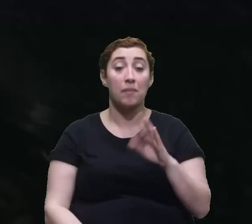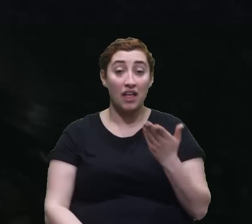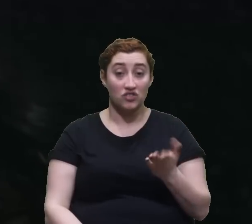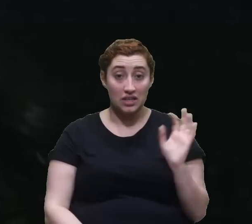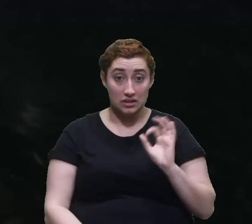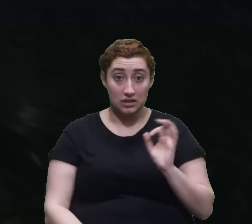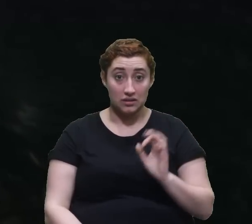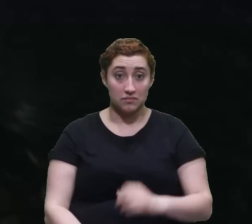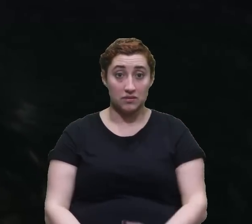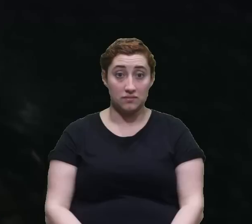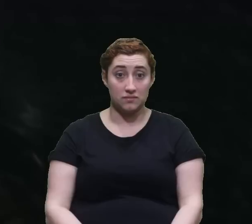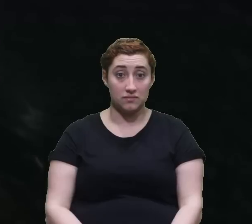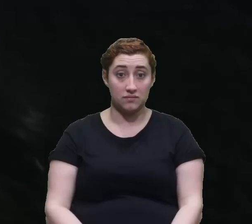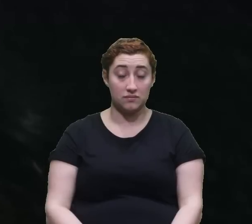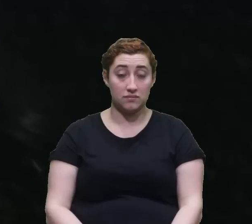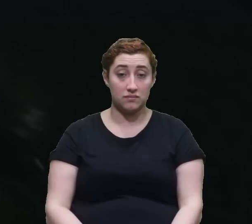Gelmeyeceksin değil mi?